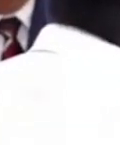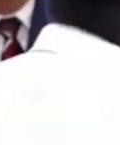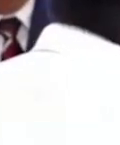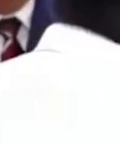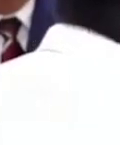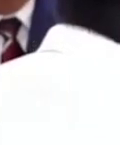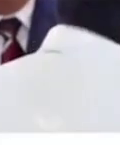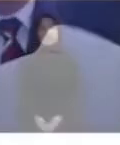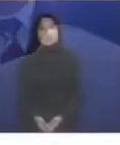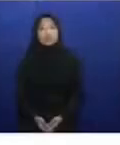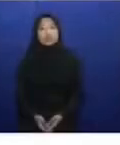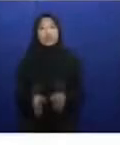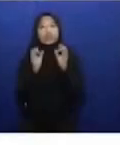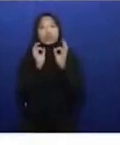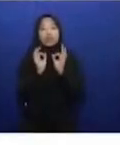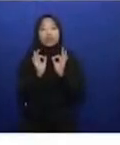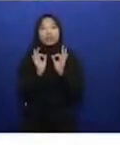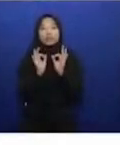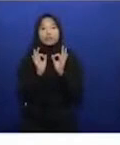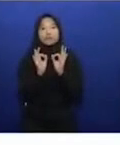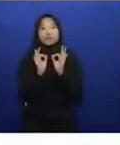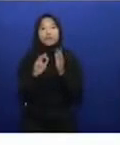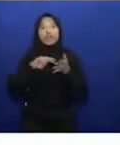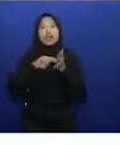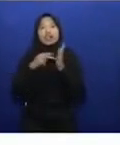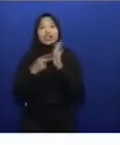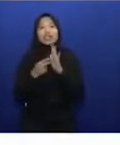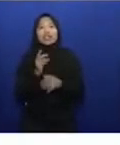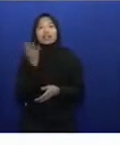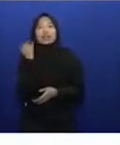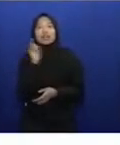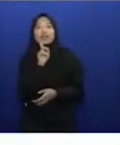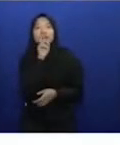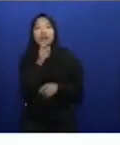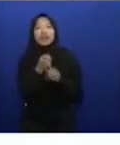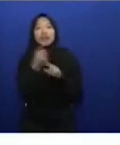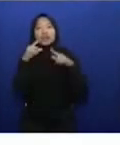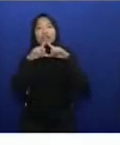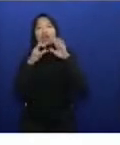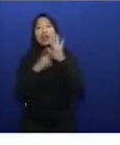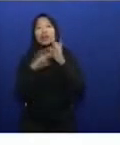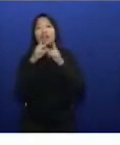NTT, mengalahkan calon mahasiswa yang dari Jabodetabek.